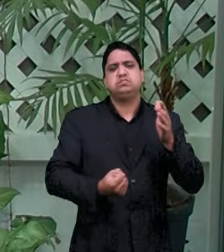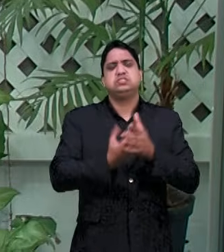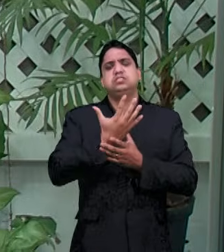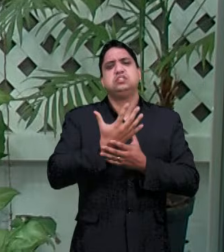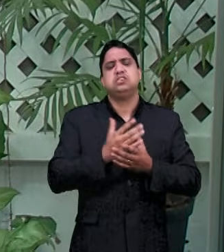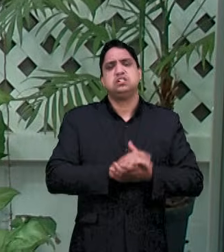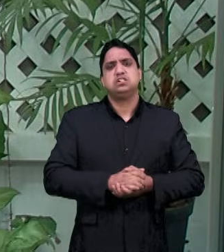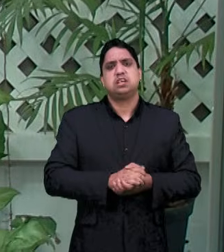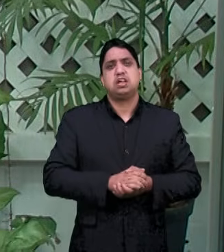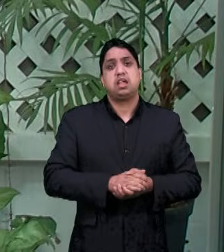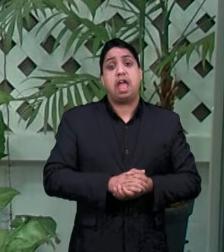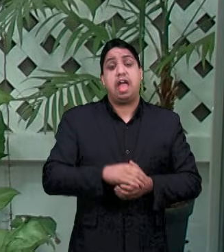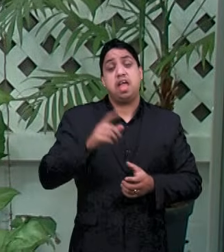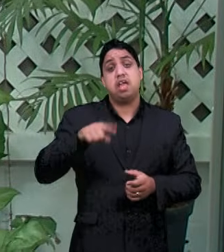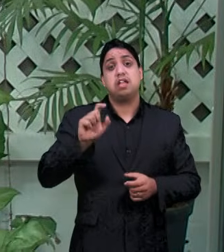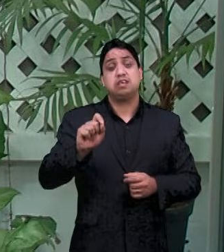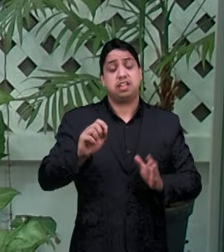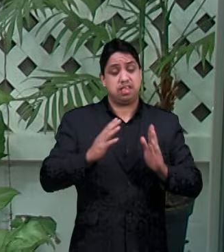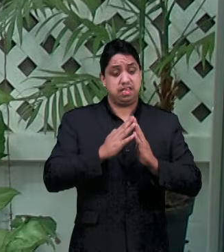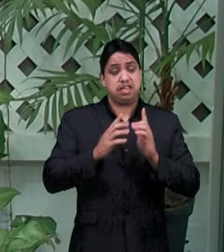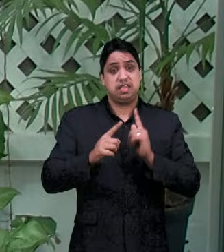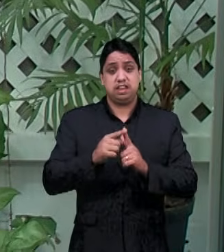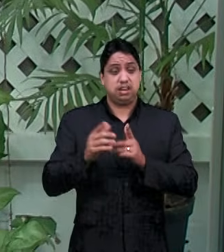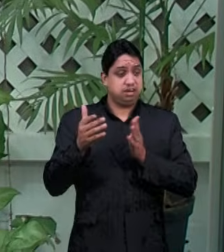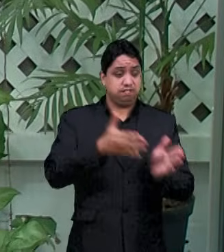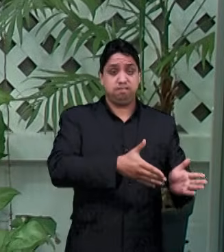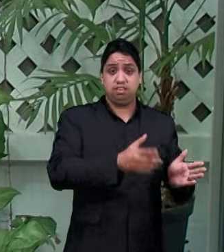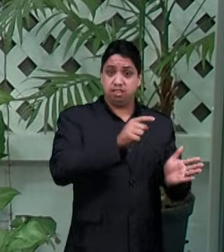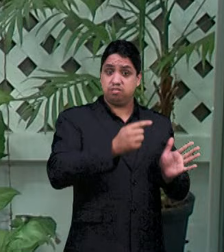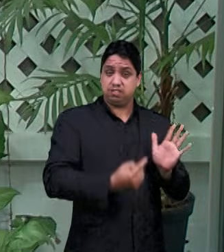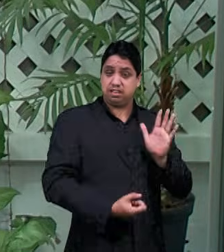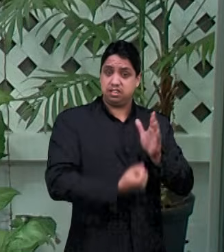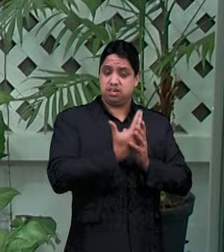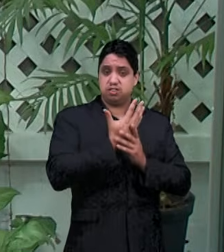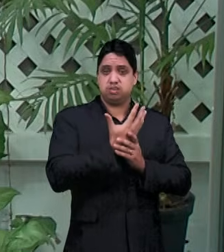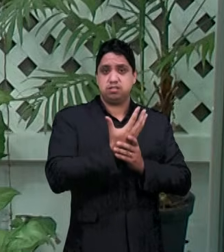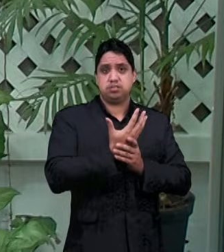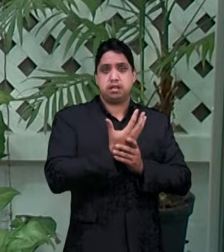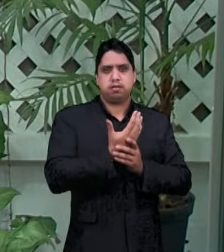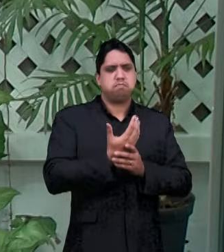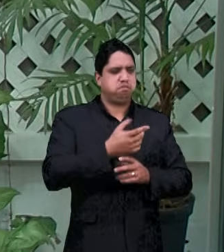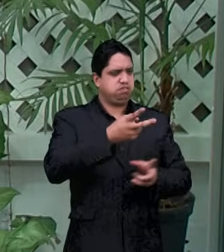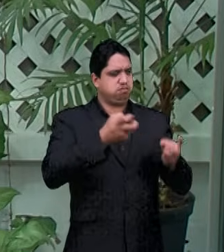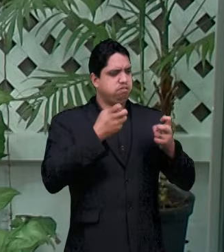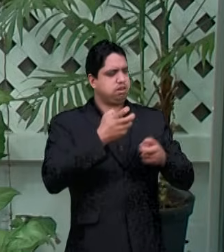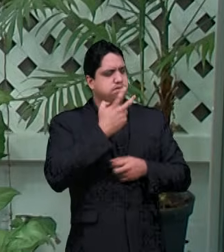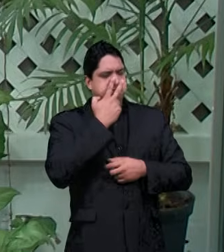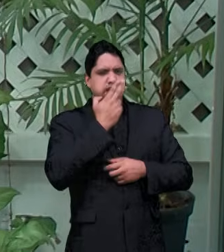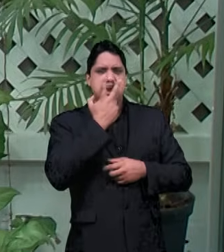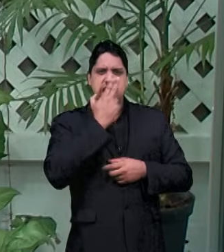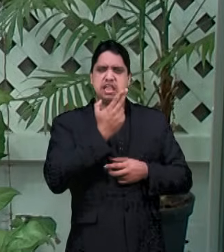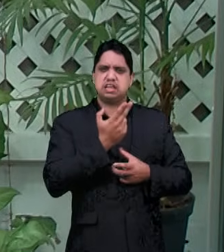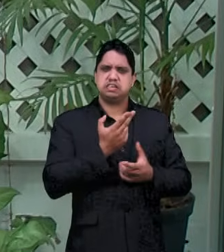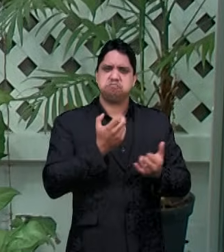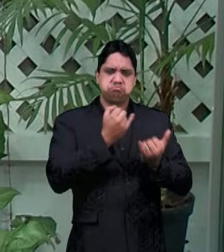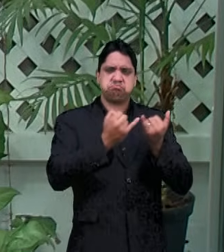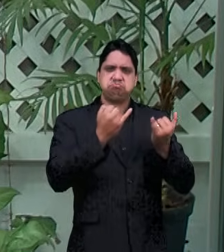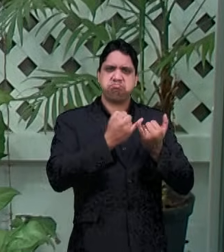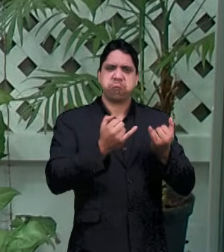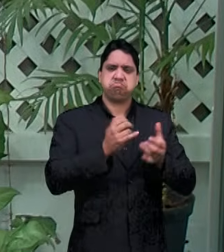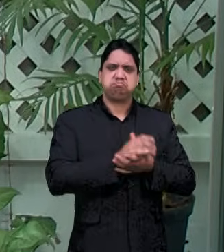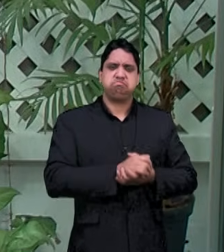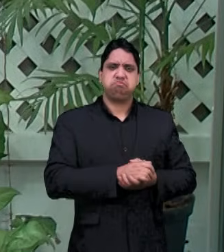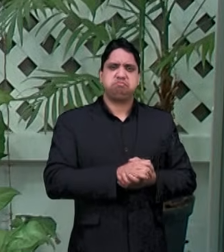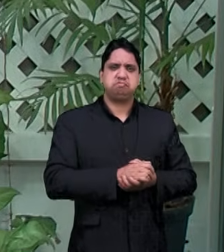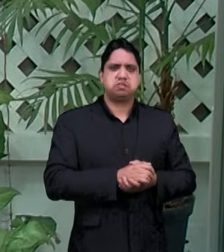Elles sont prêchées par une église infidèle. Apparemment, quand on regarde devant,